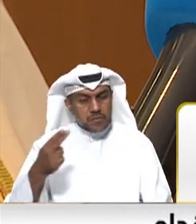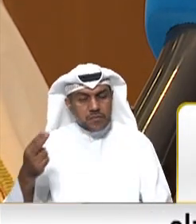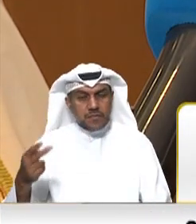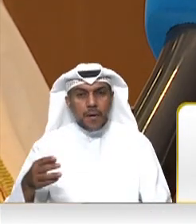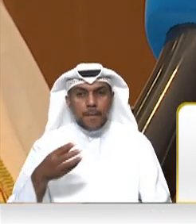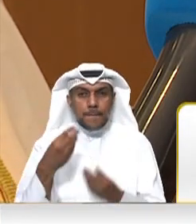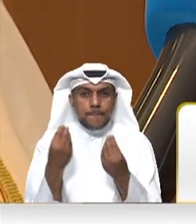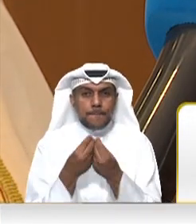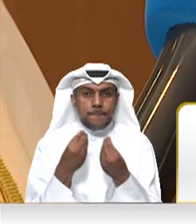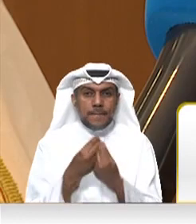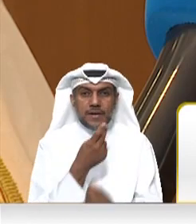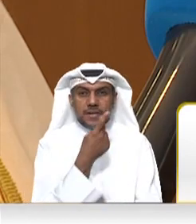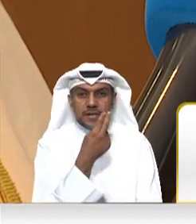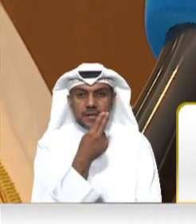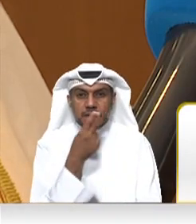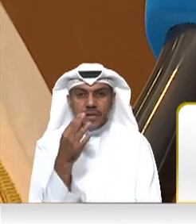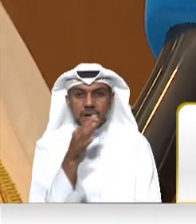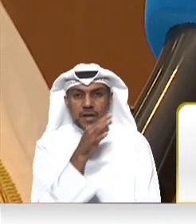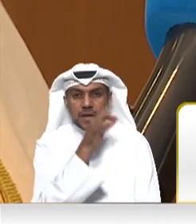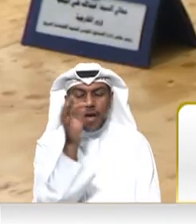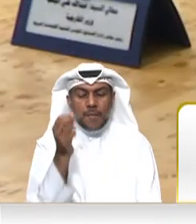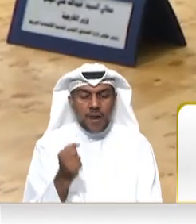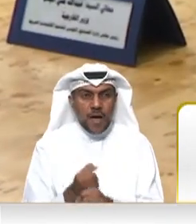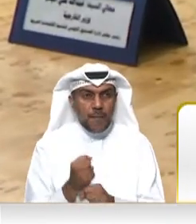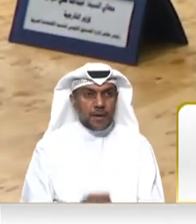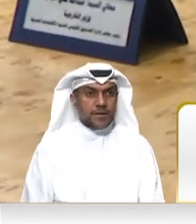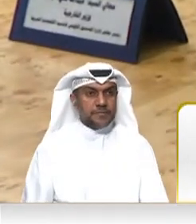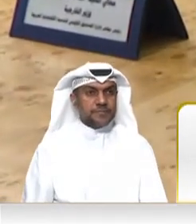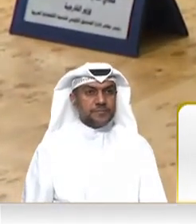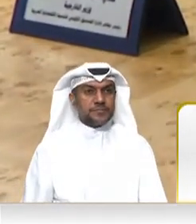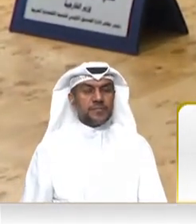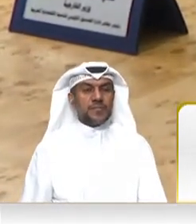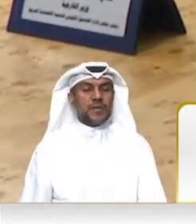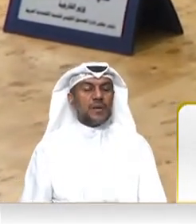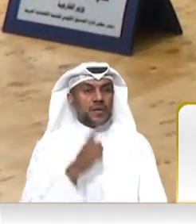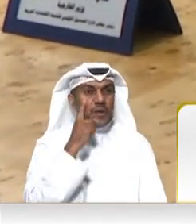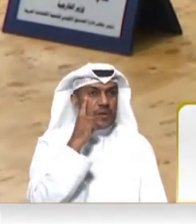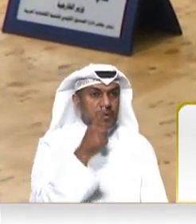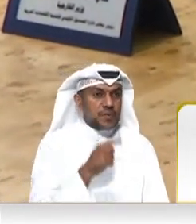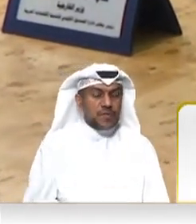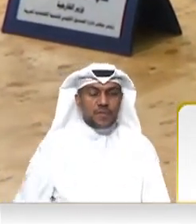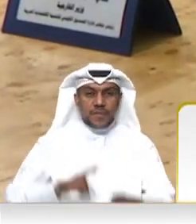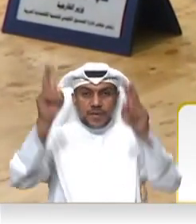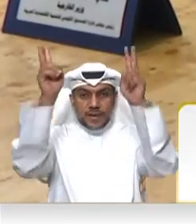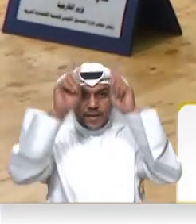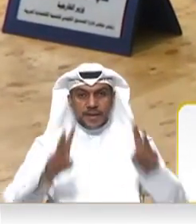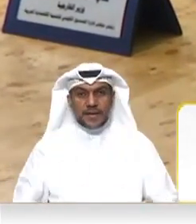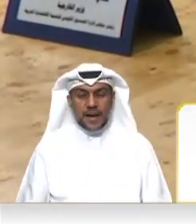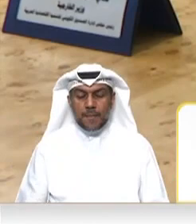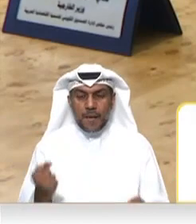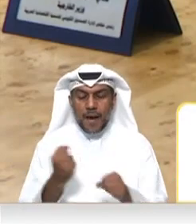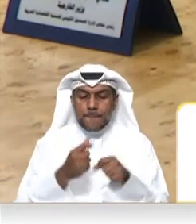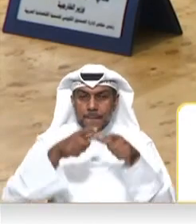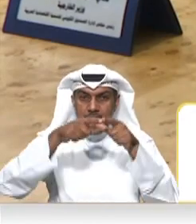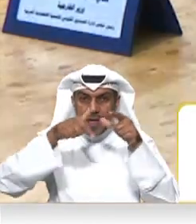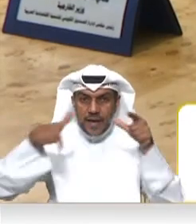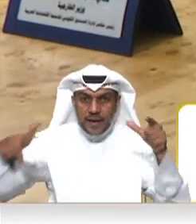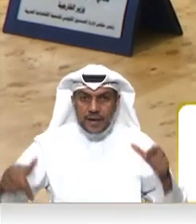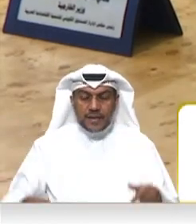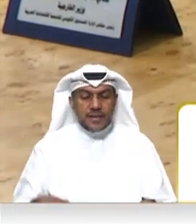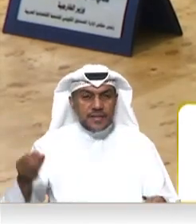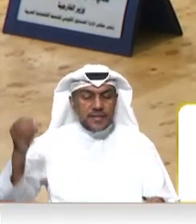طاقة يعني بأسعار مناسبة إن شاء الله. تعزيز ربط الشبكات الكهربائية الوطنية للدول الخليجية